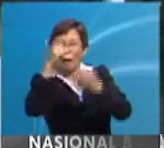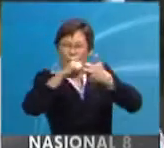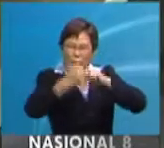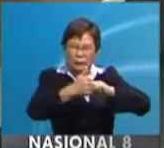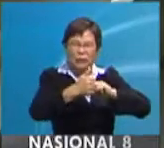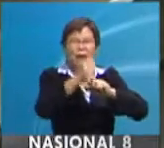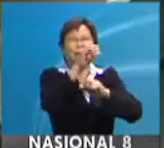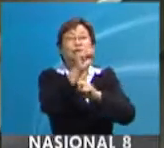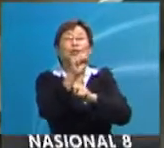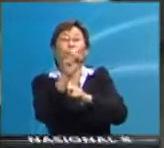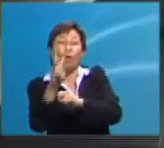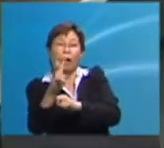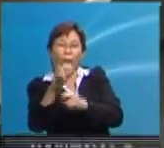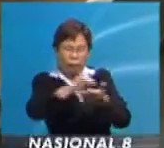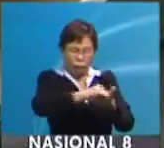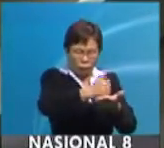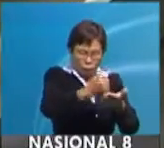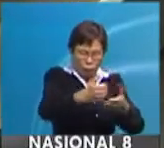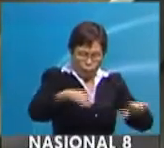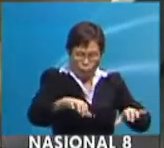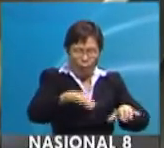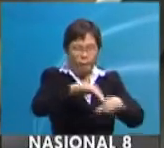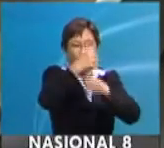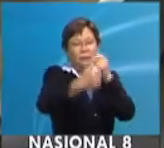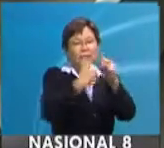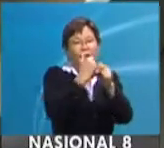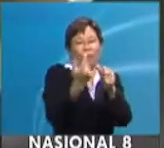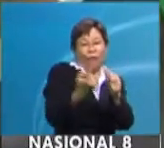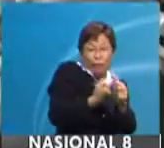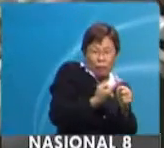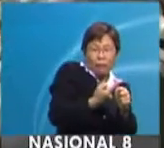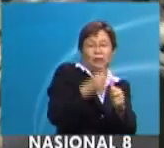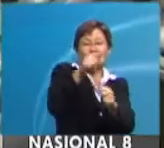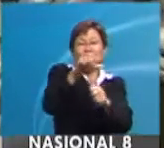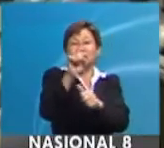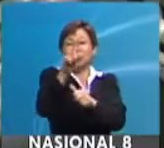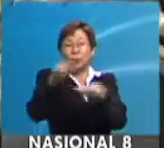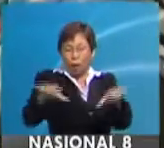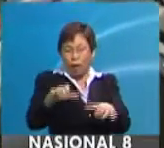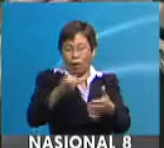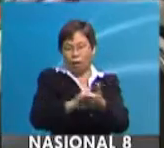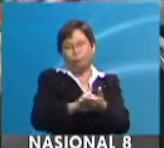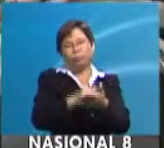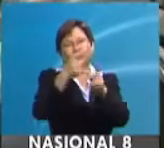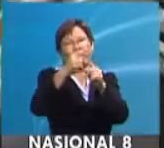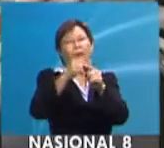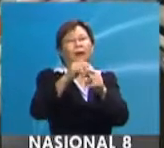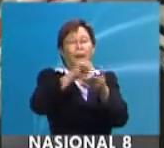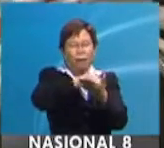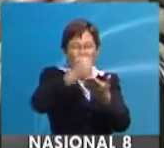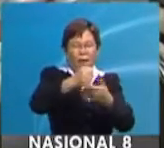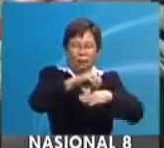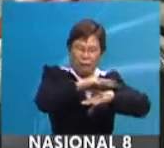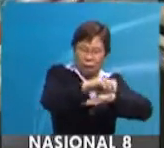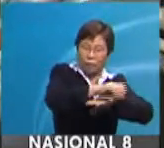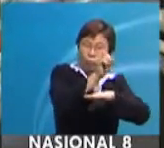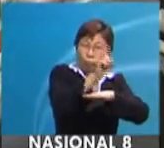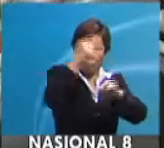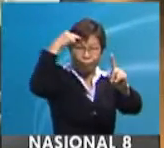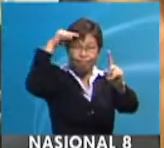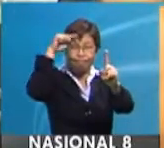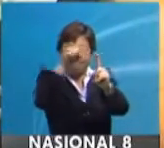perisian audit yang dijalankan pada tahun pertama GST dilaksanakan katanya adalah berbentuk audit nasihat dan bukan